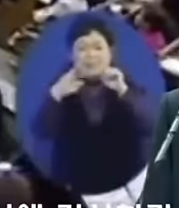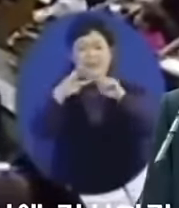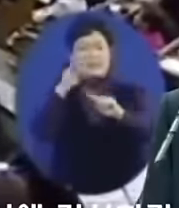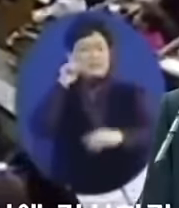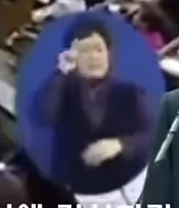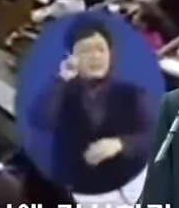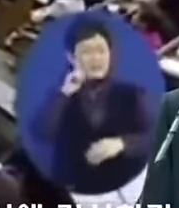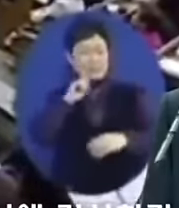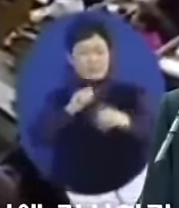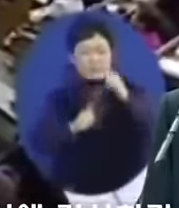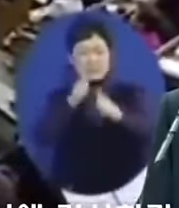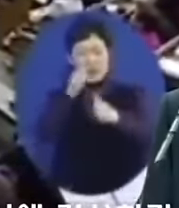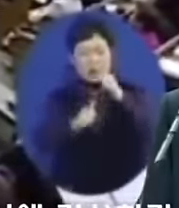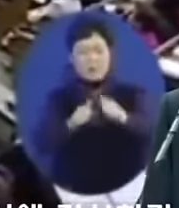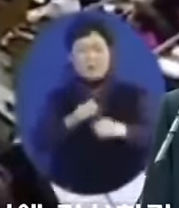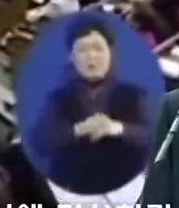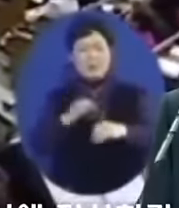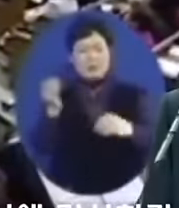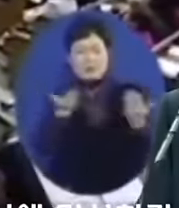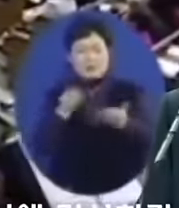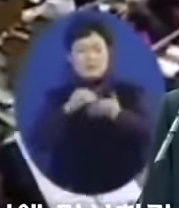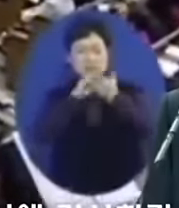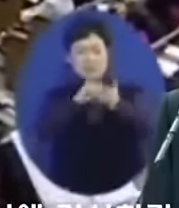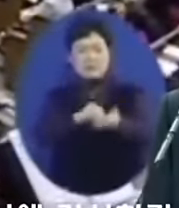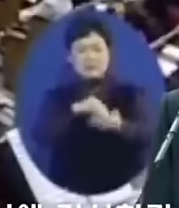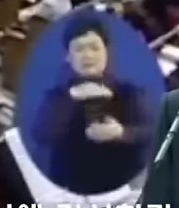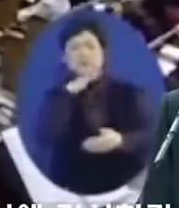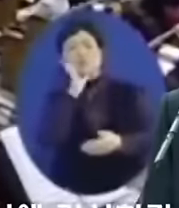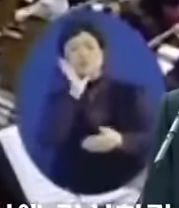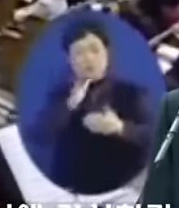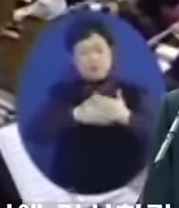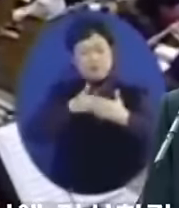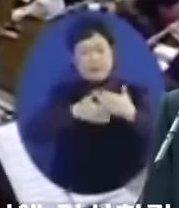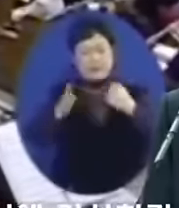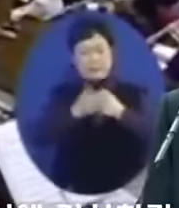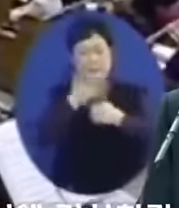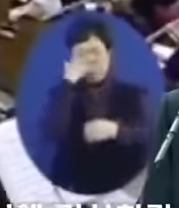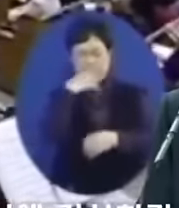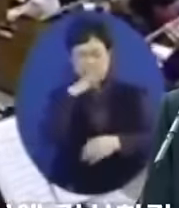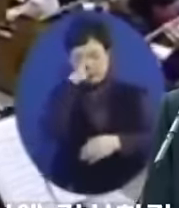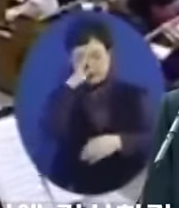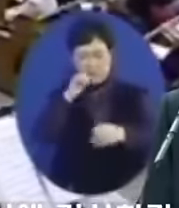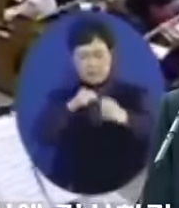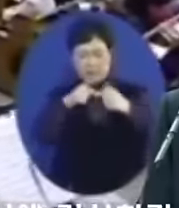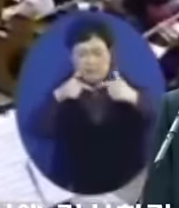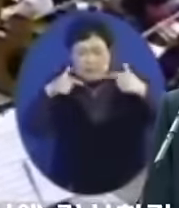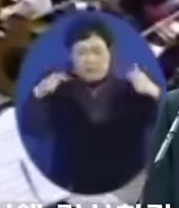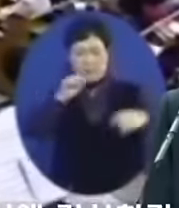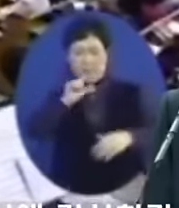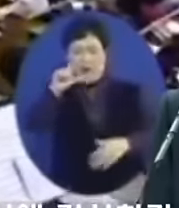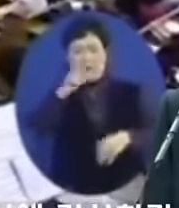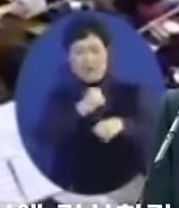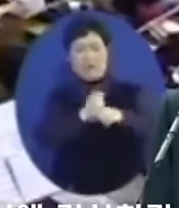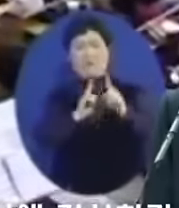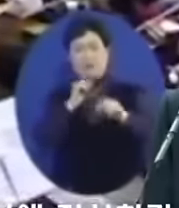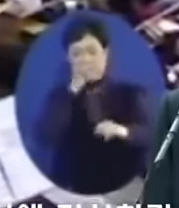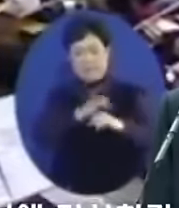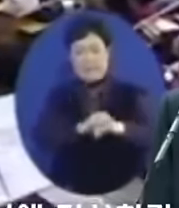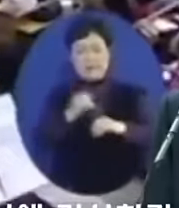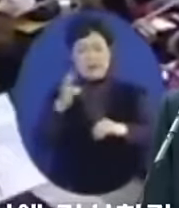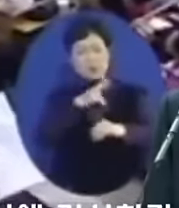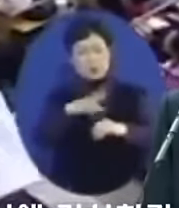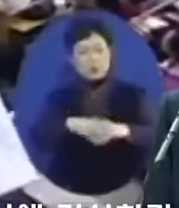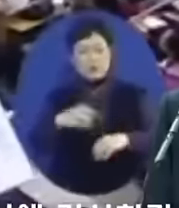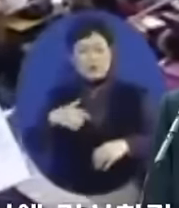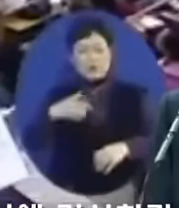입시, 취업, 노후 불안 문제가 갈수록 심해지면서 우울증은 점차 늘어날 수밖에 없다고 진술했습니다. 게다가